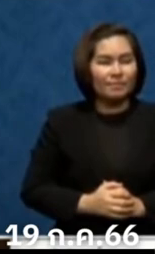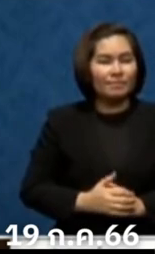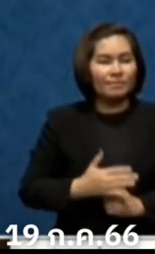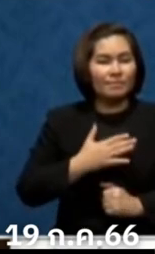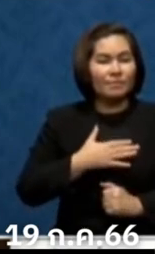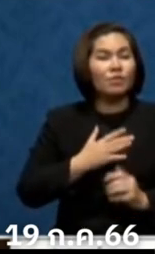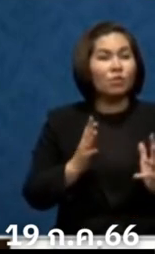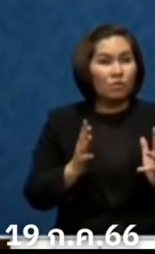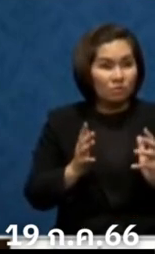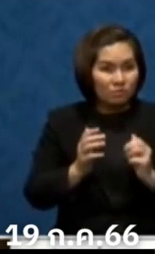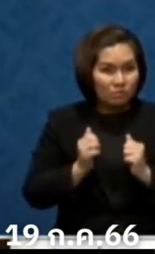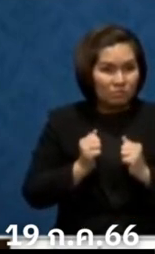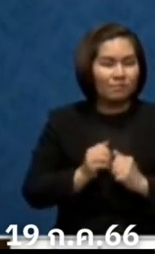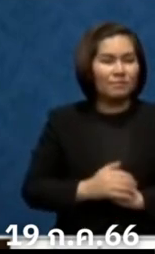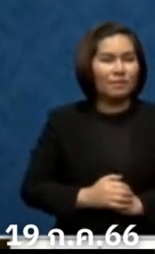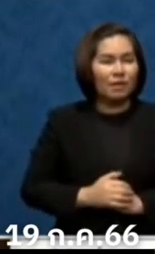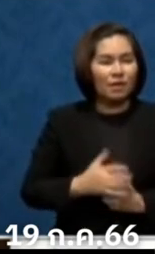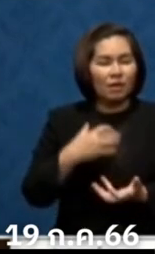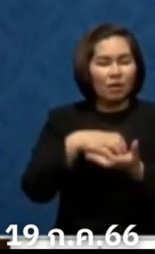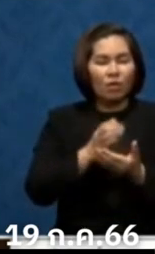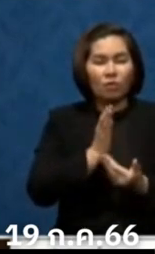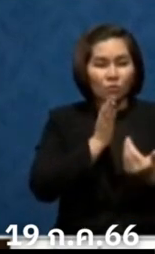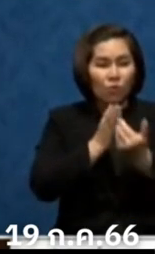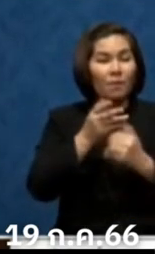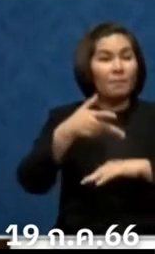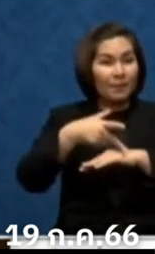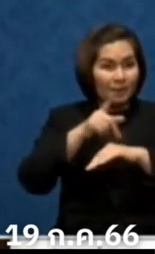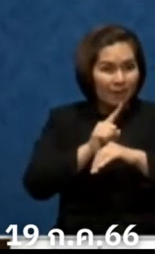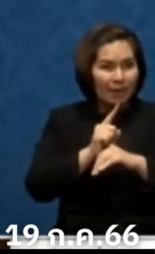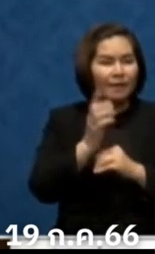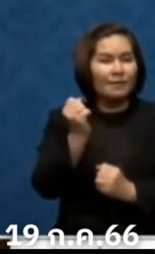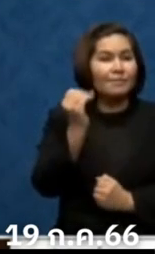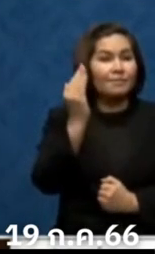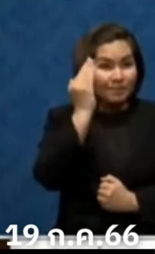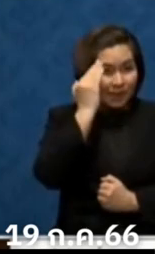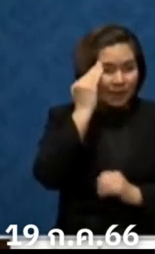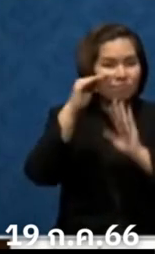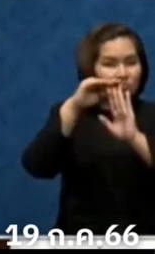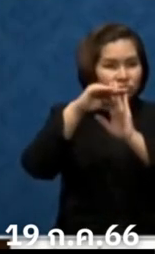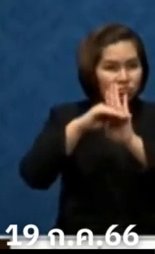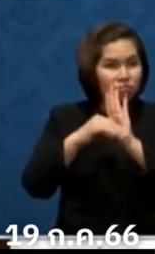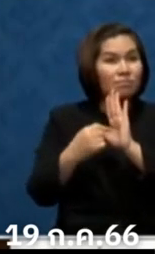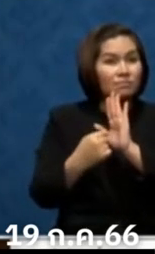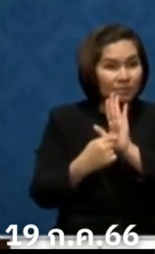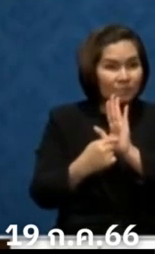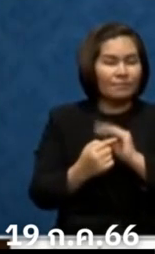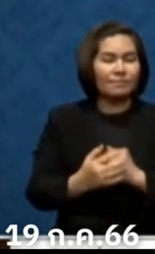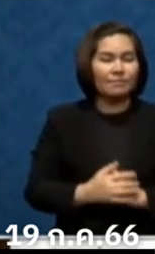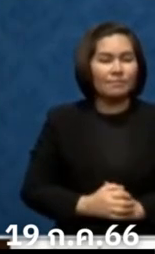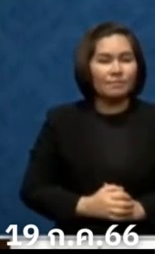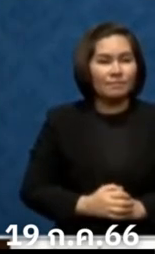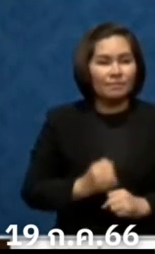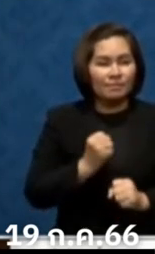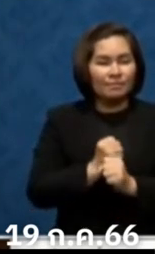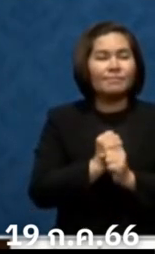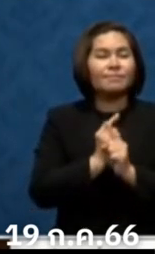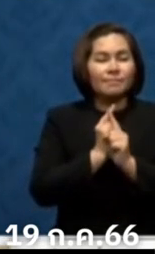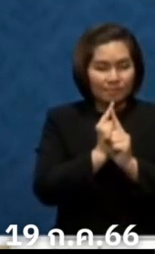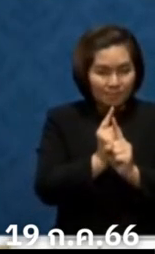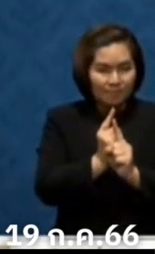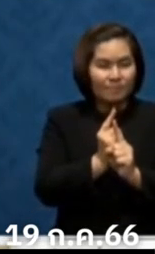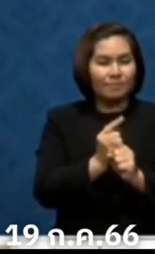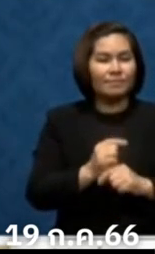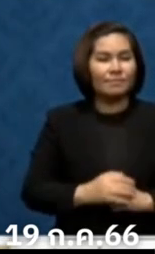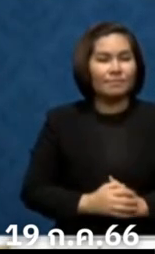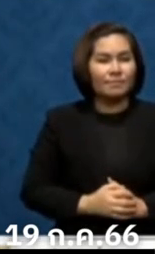นุญาตพูดกับท่านประธานว่ารับทราบคำสั่งนะครับแล้วก็จะปฏิบัติตามอย่างที่